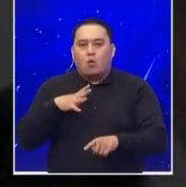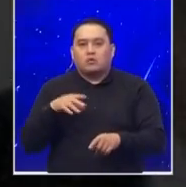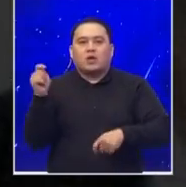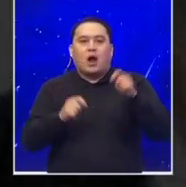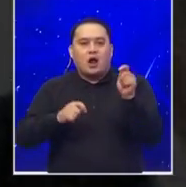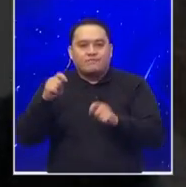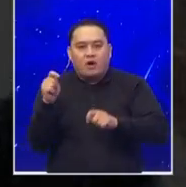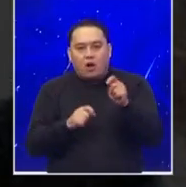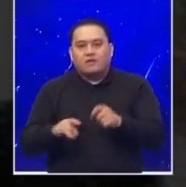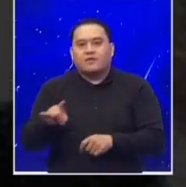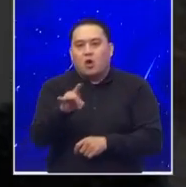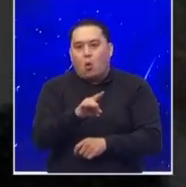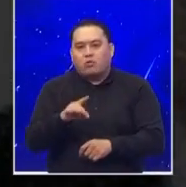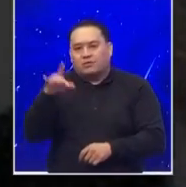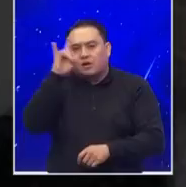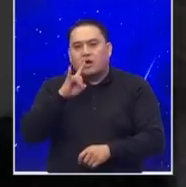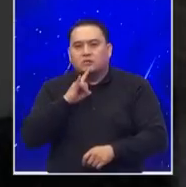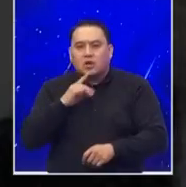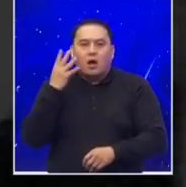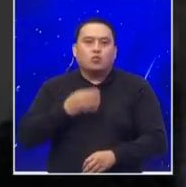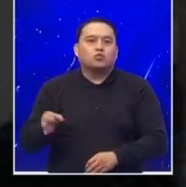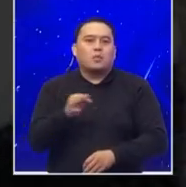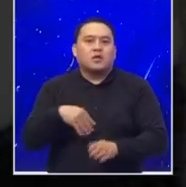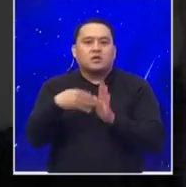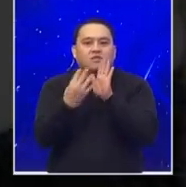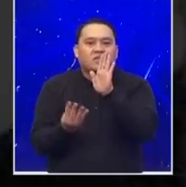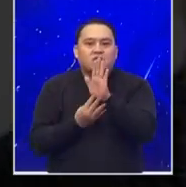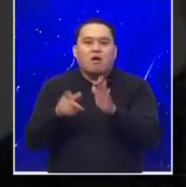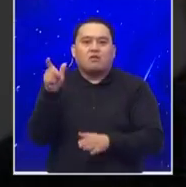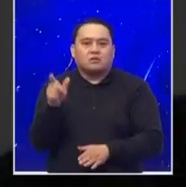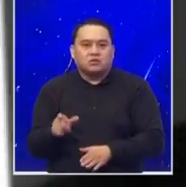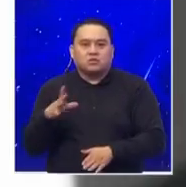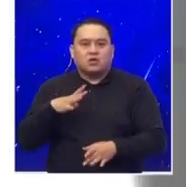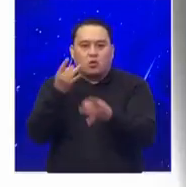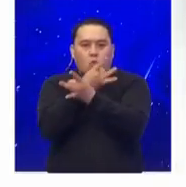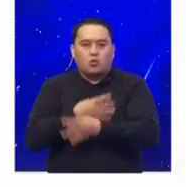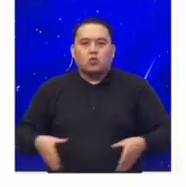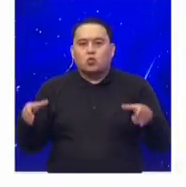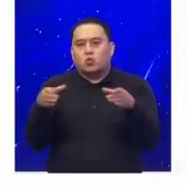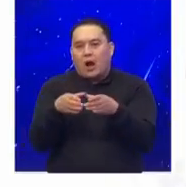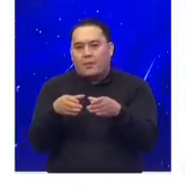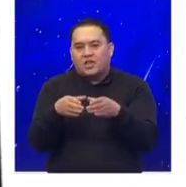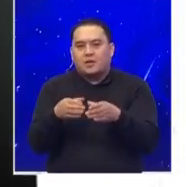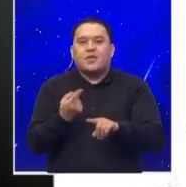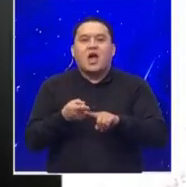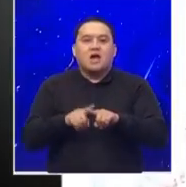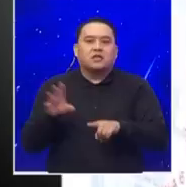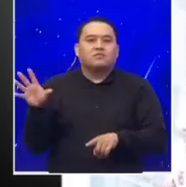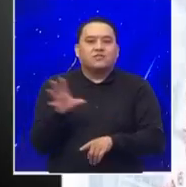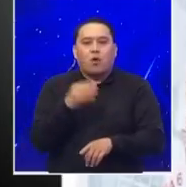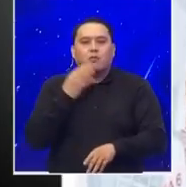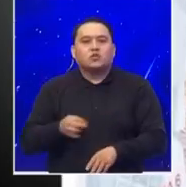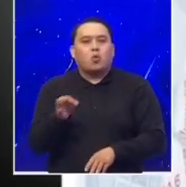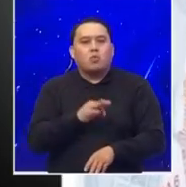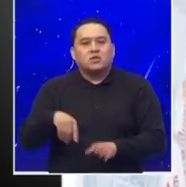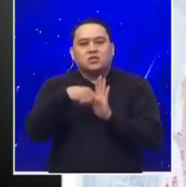числе делегатов со всех регионов страны Алматинскую область представили 19 членов этнокультурных объединений. Всего